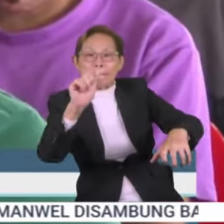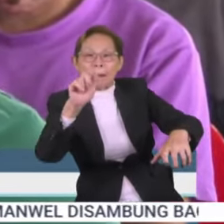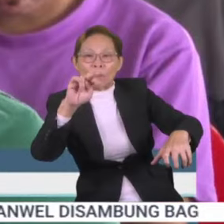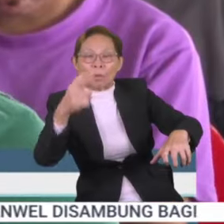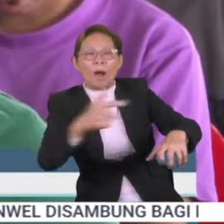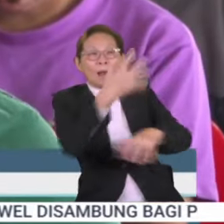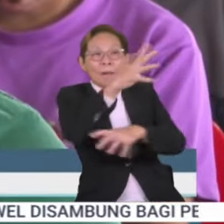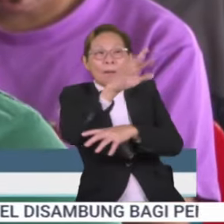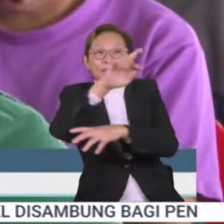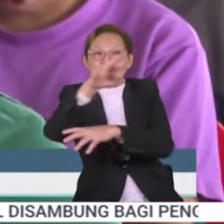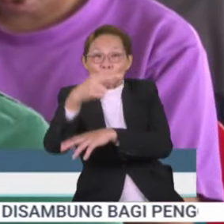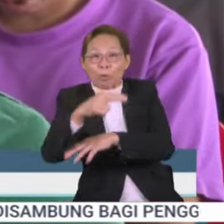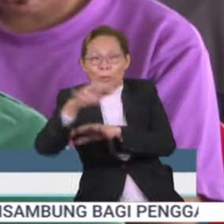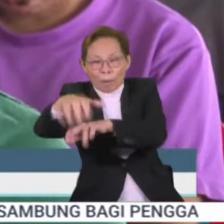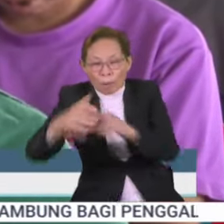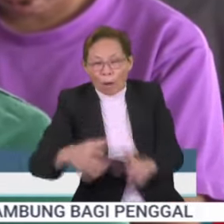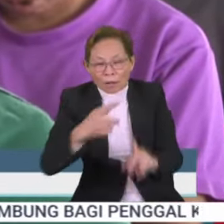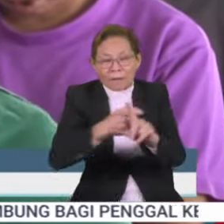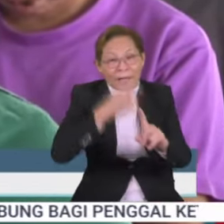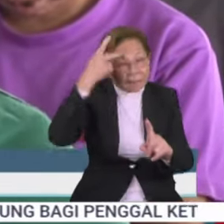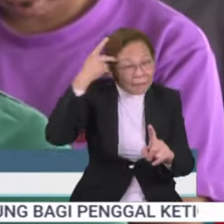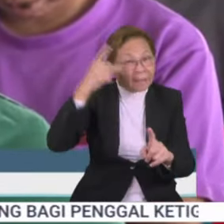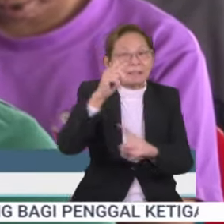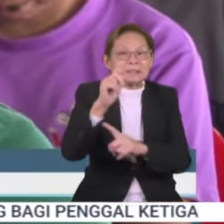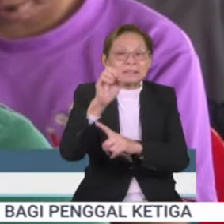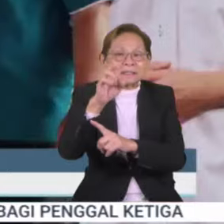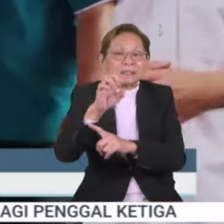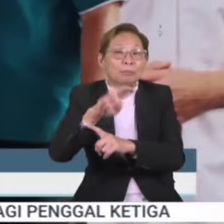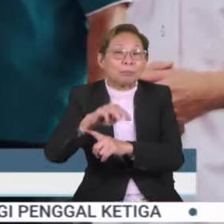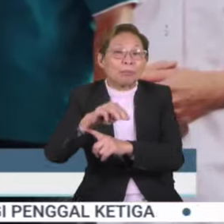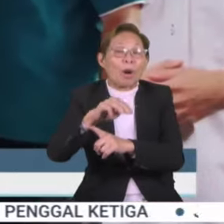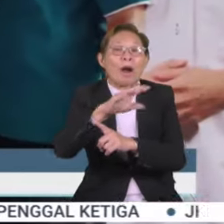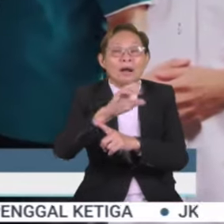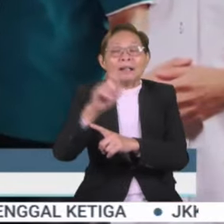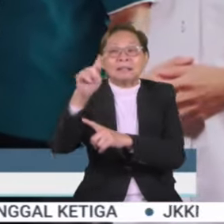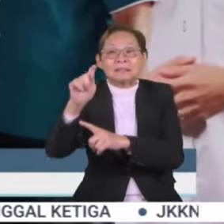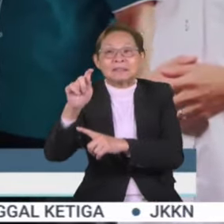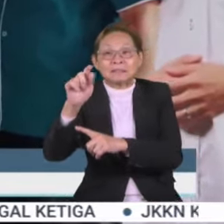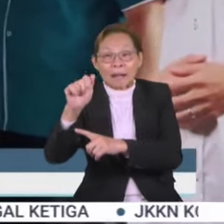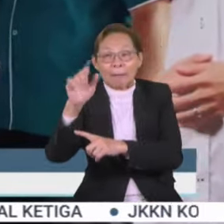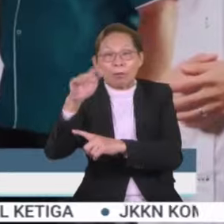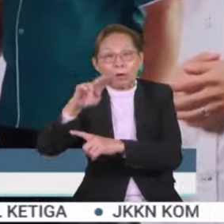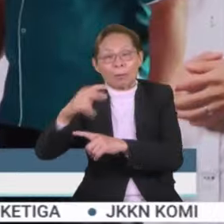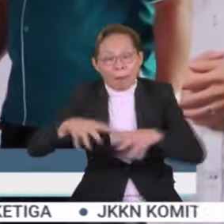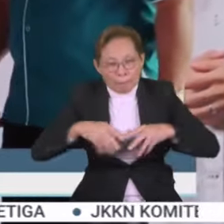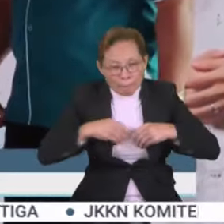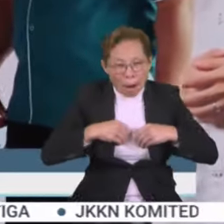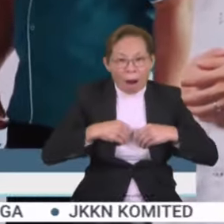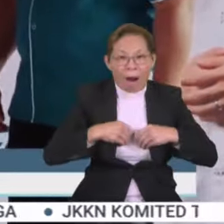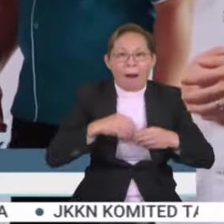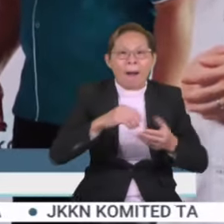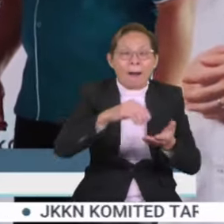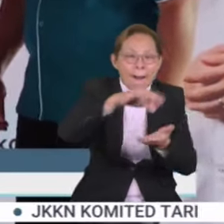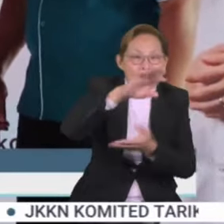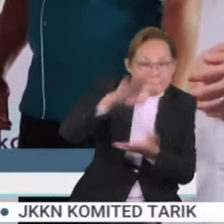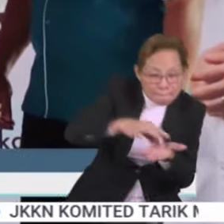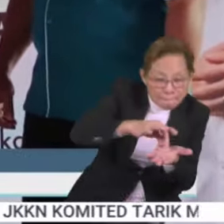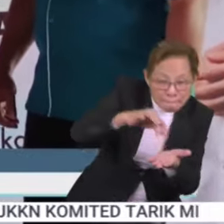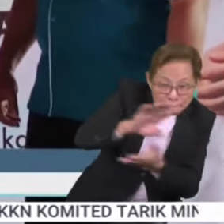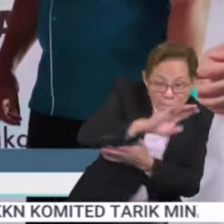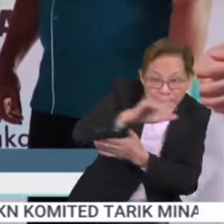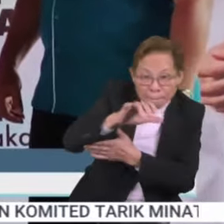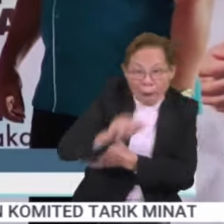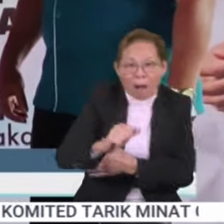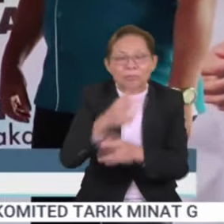15 r000 pesawah dari daerah ini keningau tenum Serta Tambunan menerima bantuan Bajah dan racun di bawah skim Bajah padi